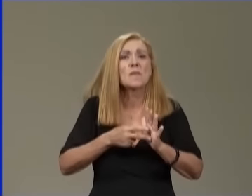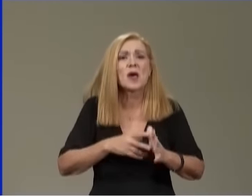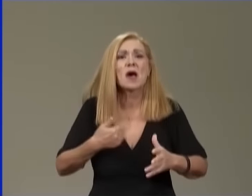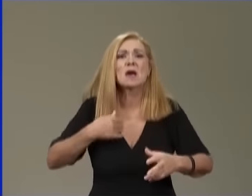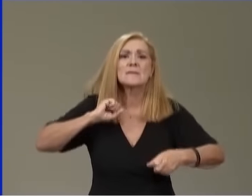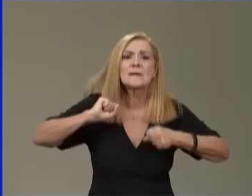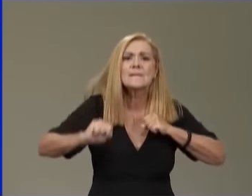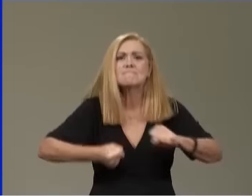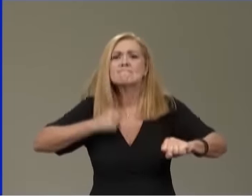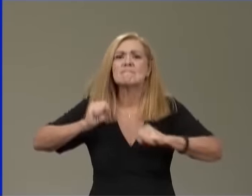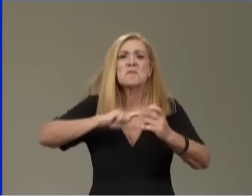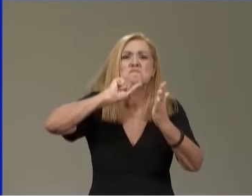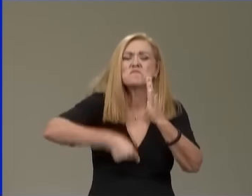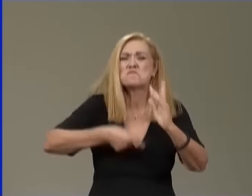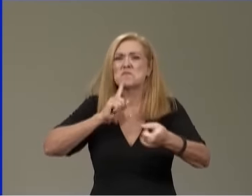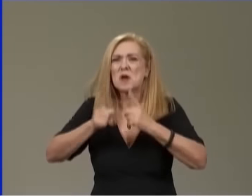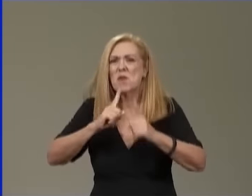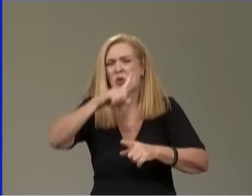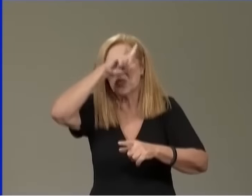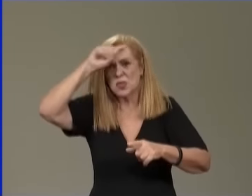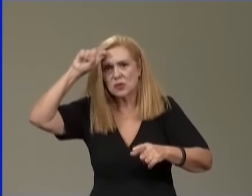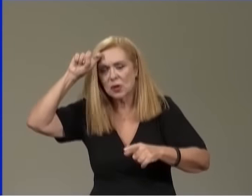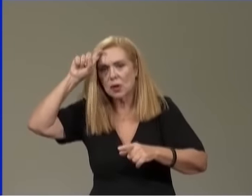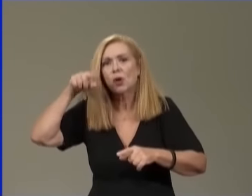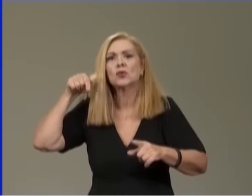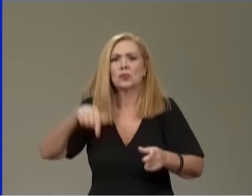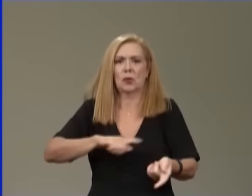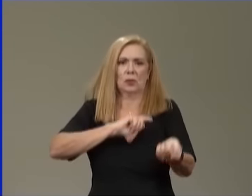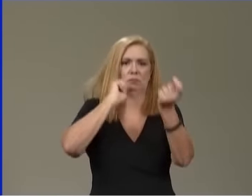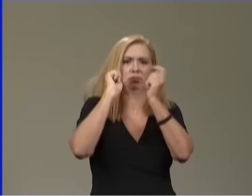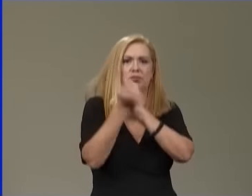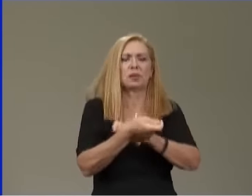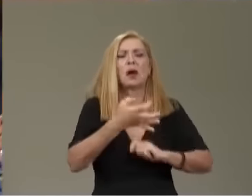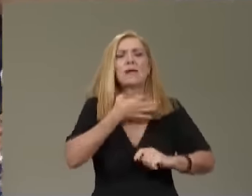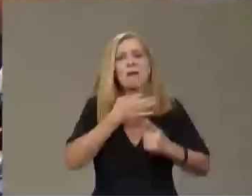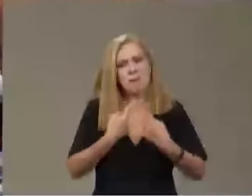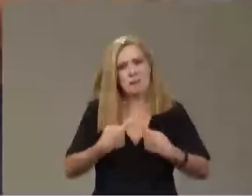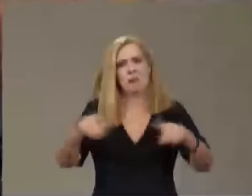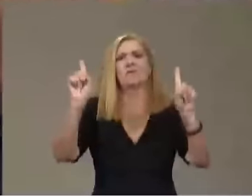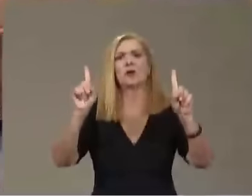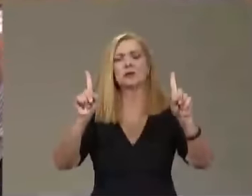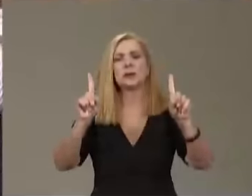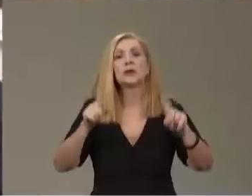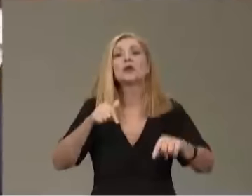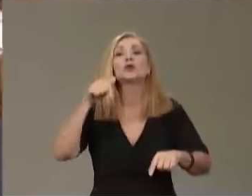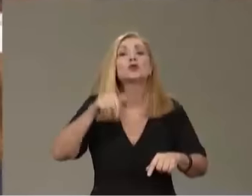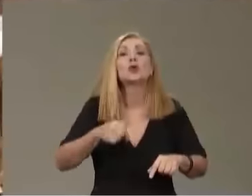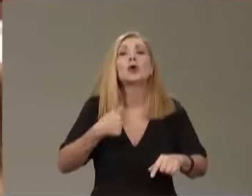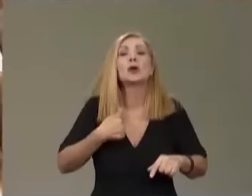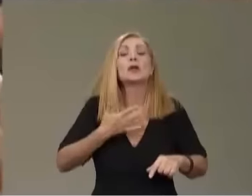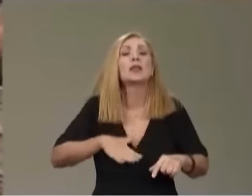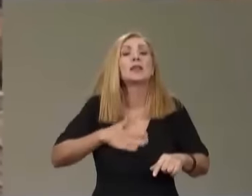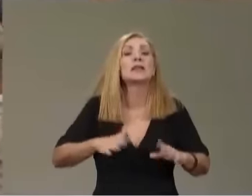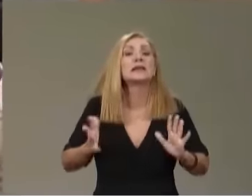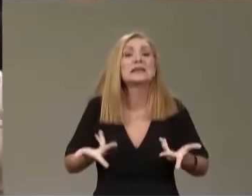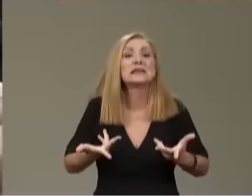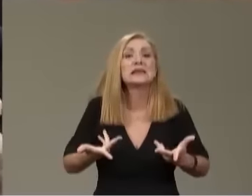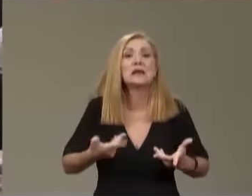εντατική, άλλες οι ανάγκες οι παρούσες. Το ζητούμενο τώρα είναι η ένταση